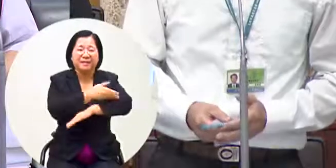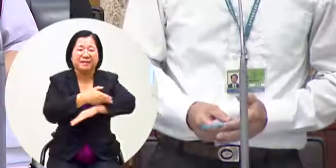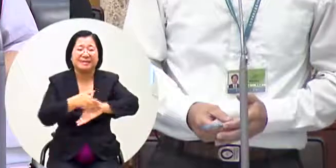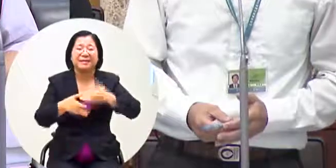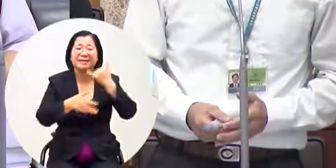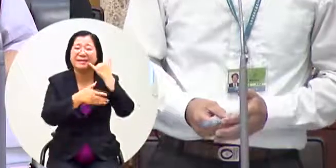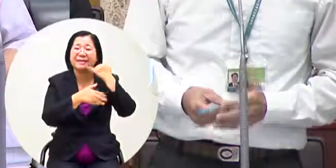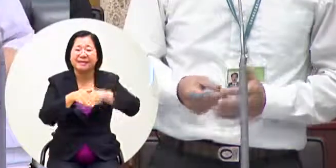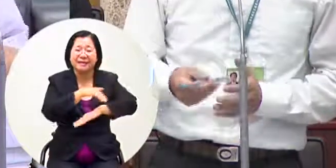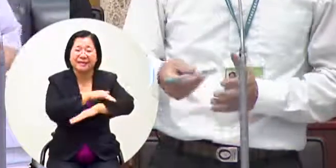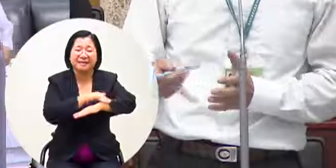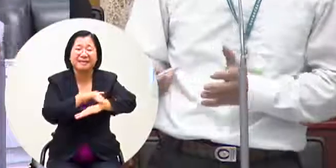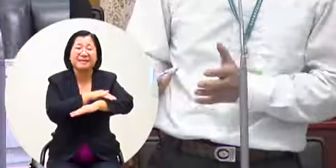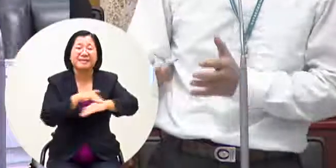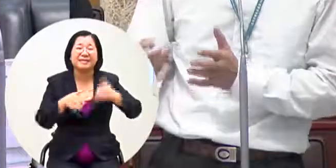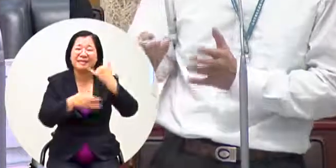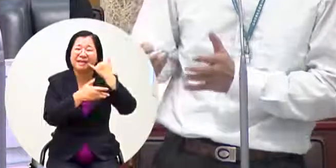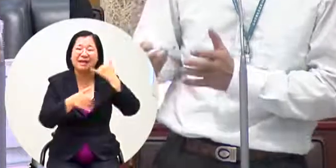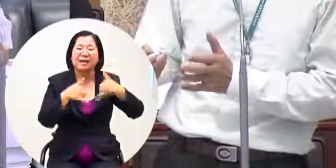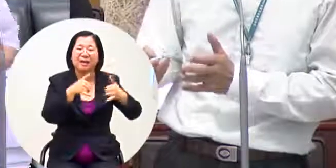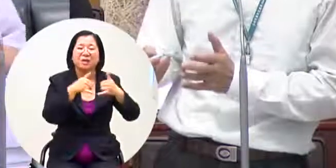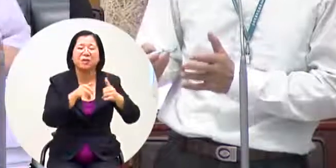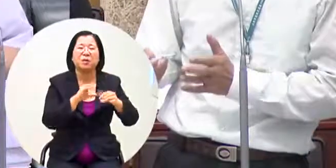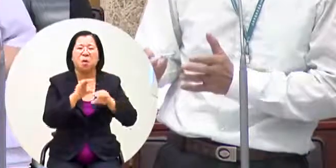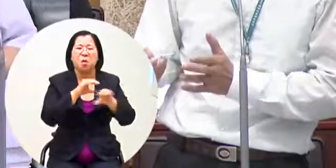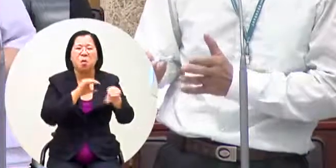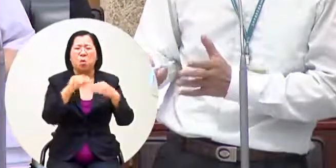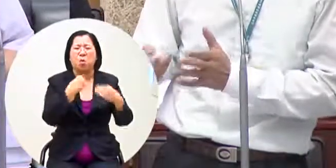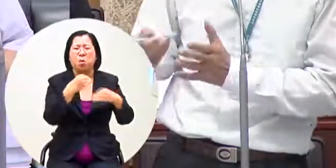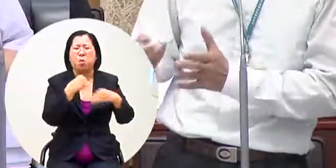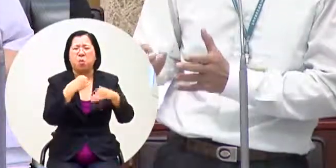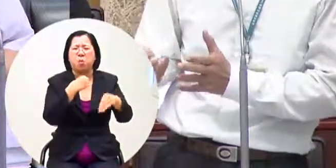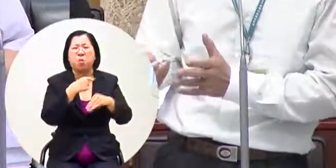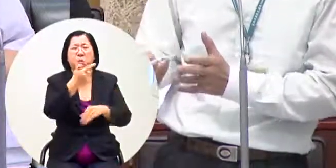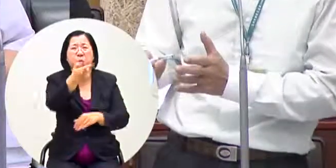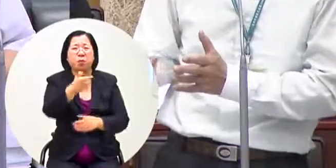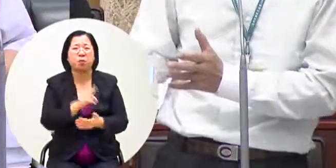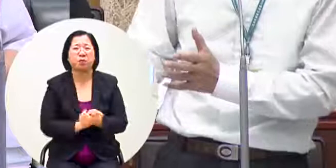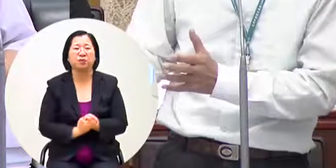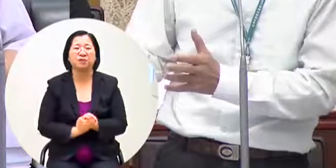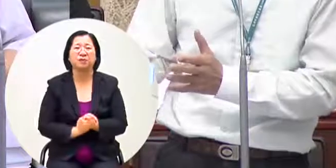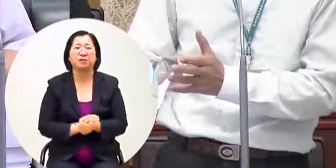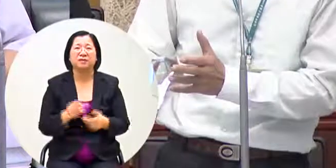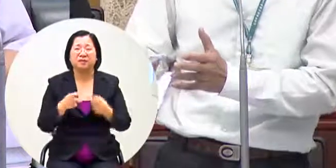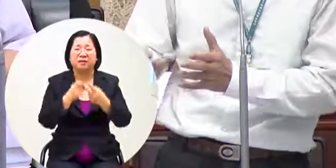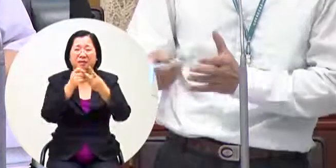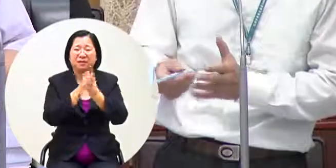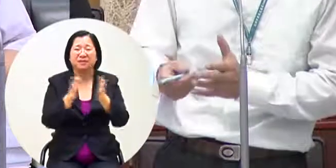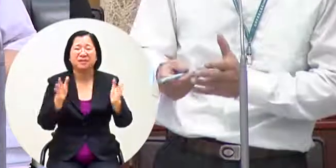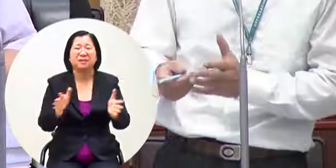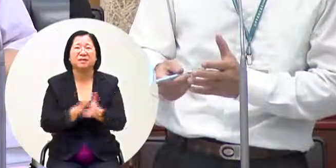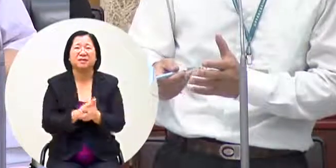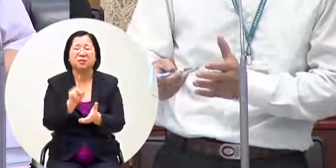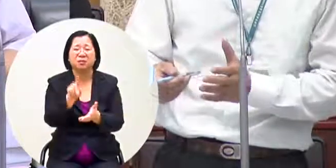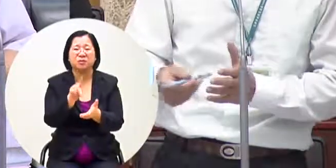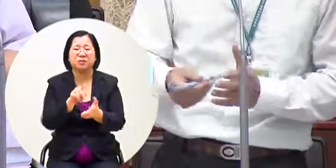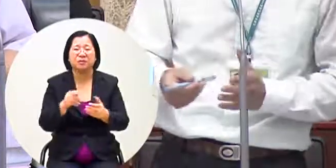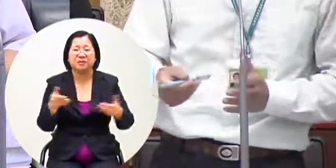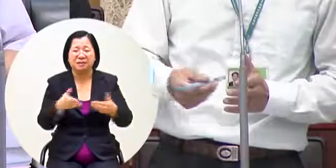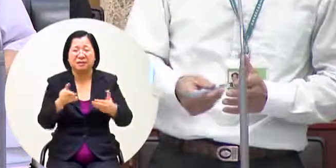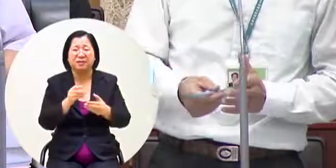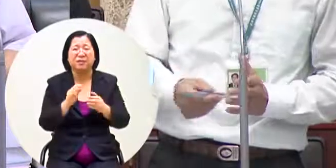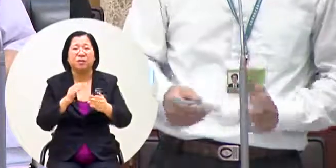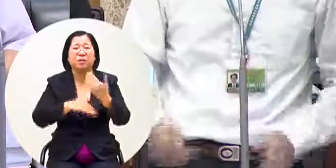量已经足大啊。将来随着这个2期洲际货柜码头逐渐来开发完成，这些货柜量会愈来愈大吼，咱